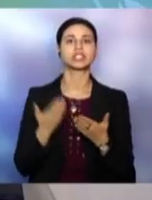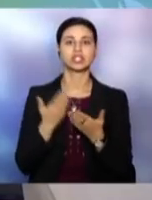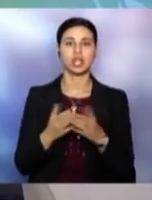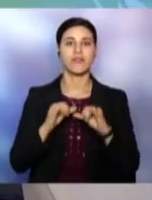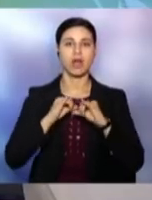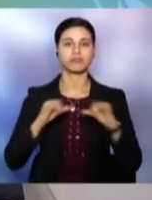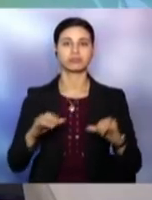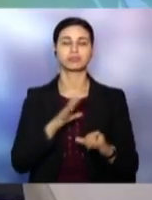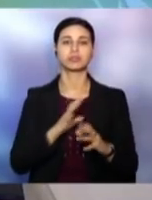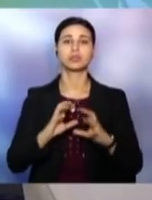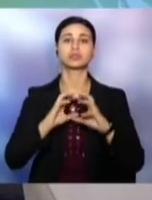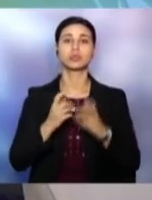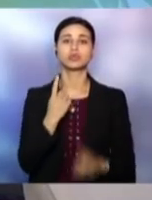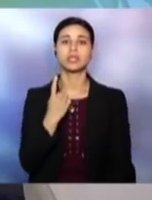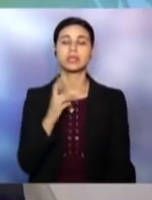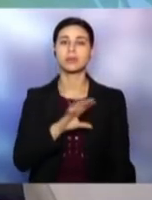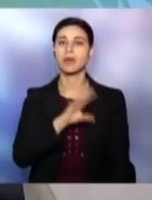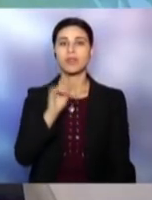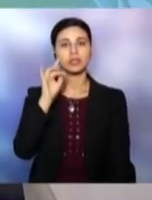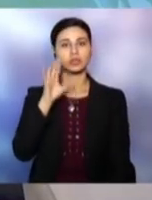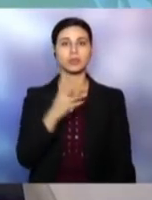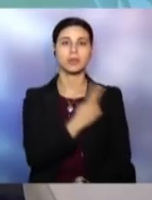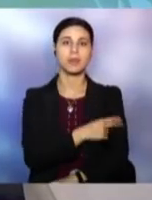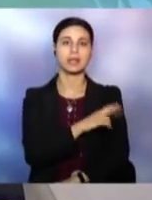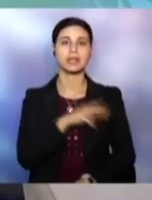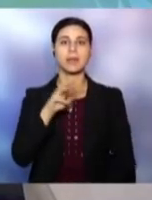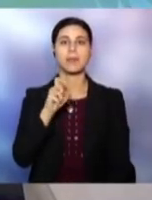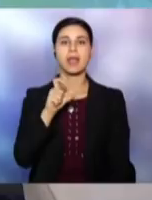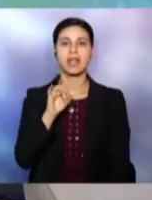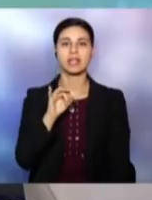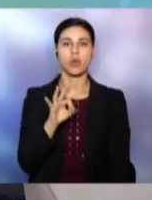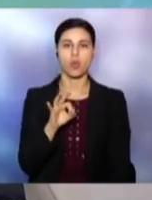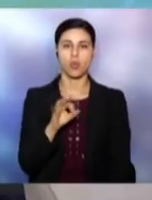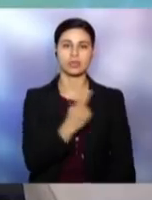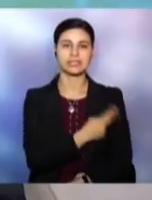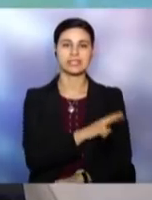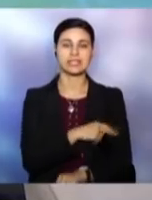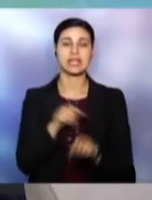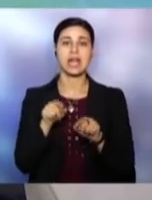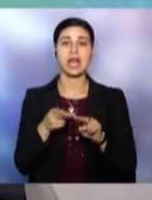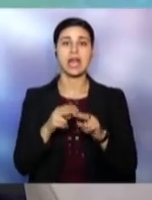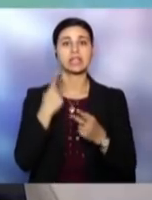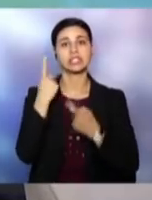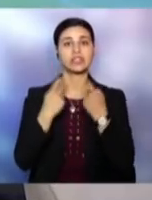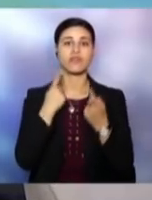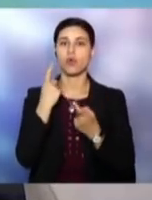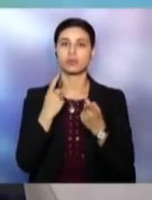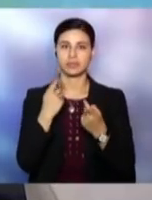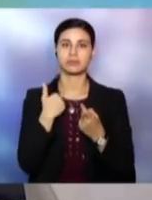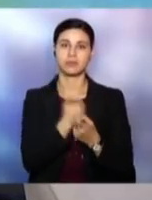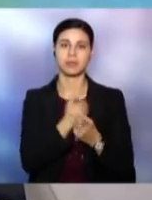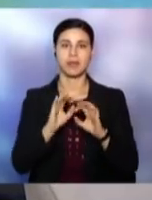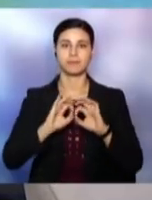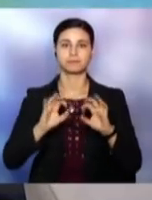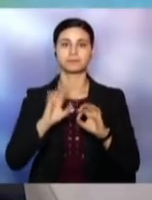გავრცელა მსოფლიოს ერთ-ერთმა ყველაზე ცნობილმა კლინიკამ, მეიოს კლინიკამ. ჩვენ გადავწყვეტთ ეს ინფორმაცია და ეს რეკომენდაციები თქვენს გაგიზიაროთ